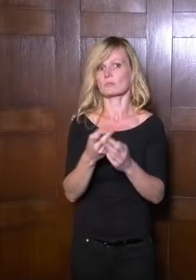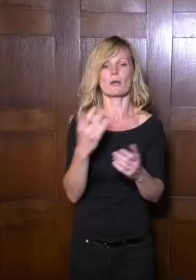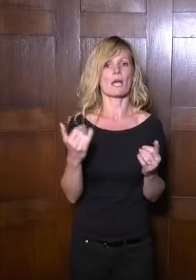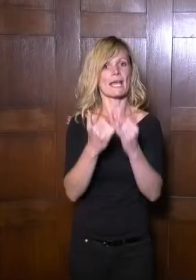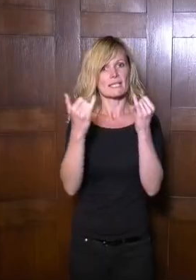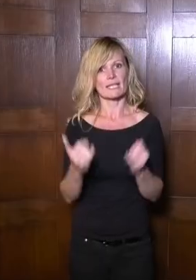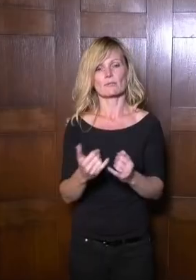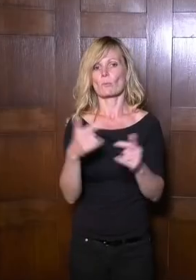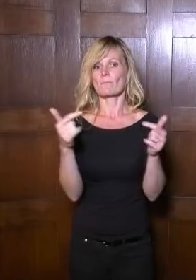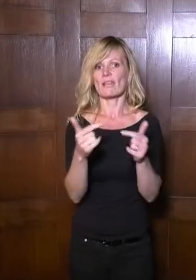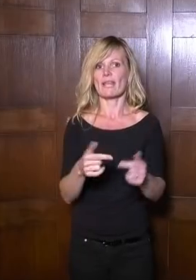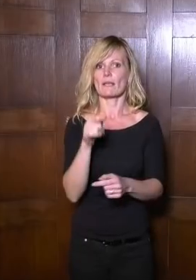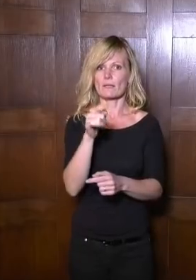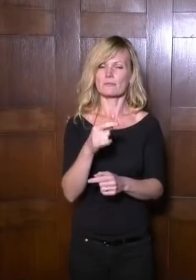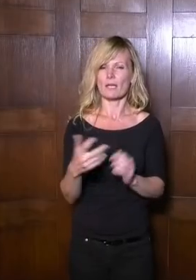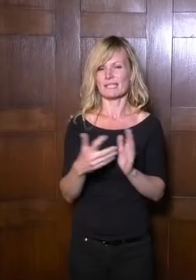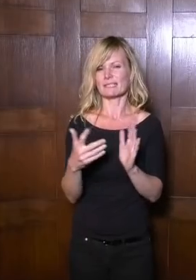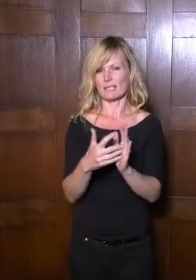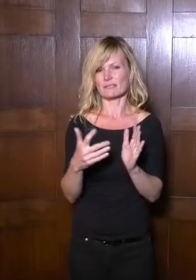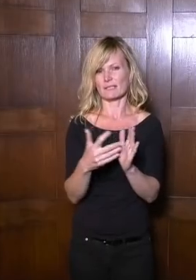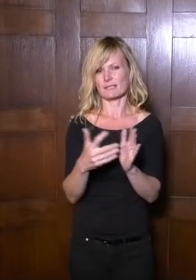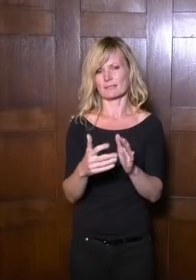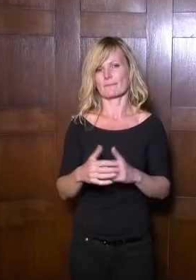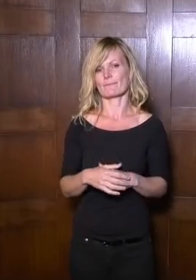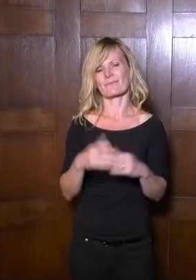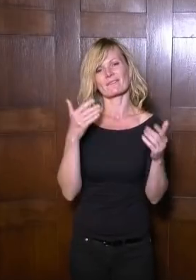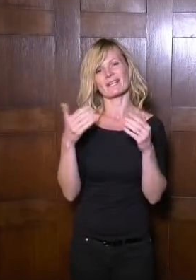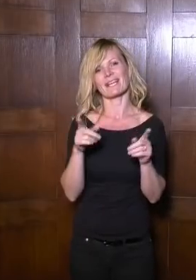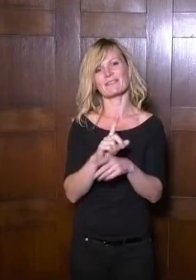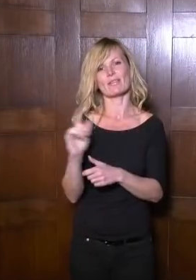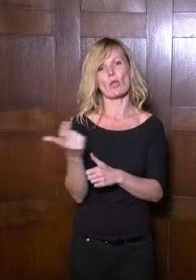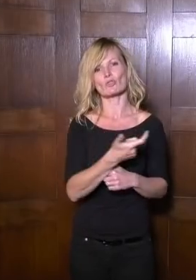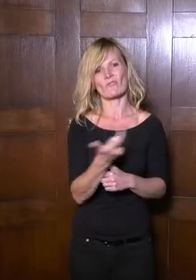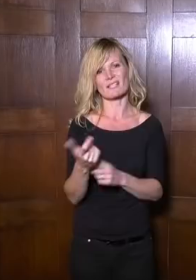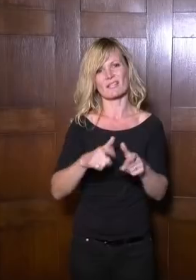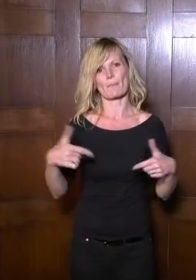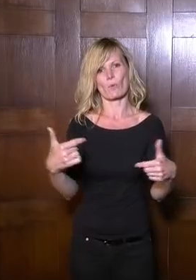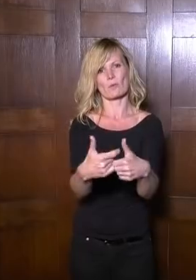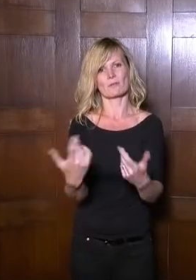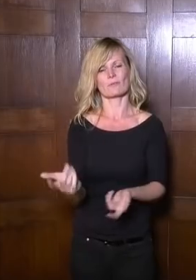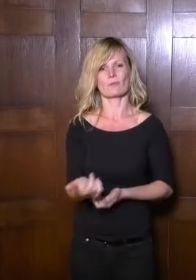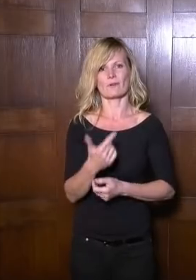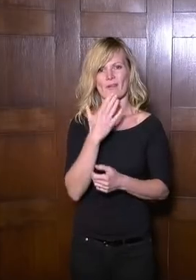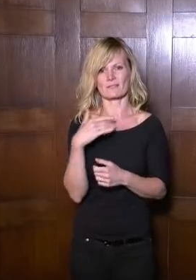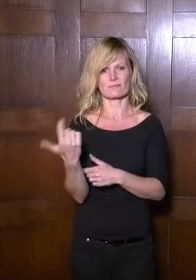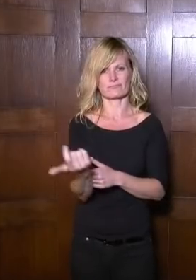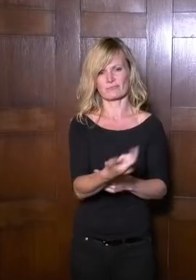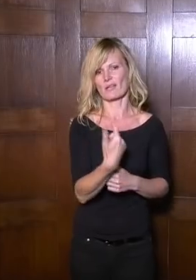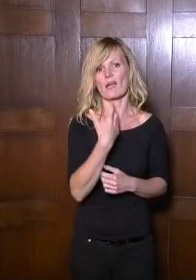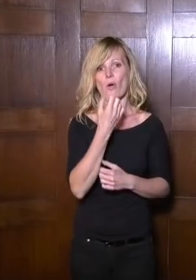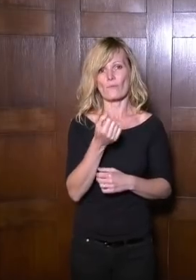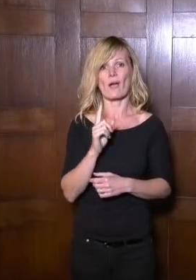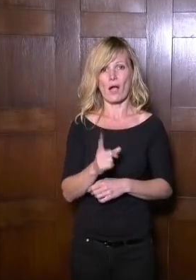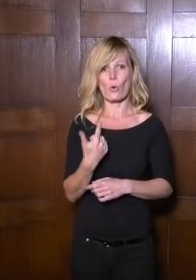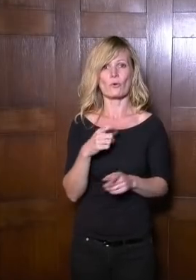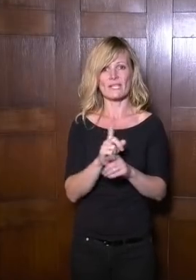testen, testen, testen, damit wir eben... Ich vergleiche das immer mit dem Löschwasserbrunnen oder mit dem Hydranten. Ich hoffe auch, meine Feuerwehr braucht den